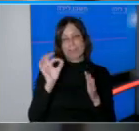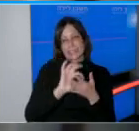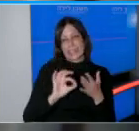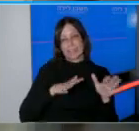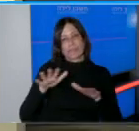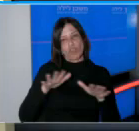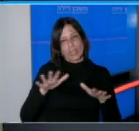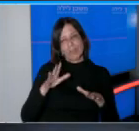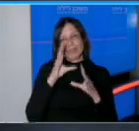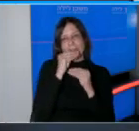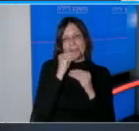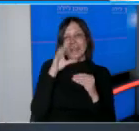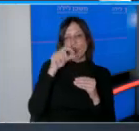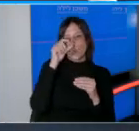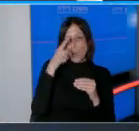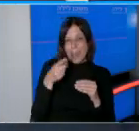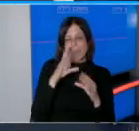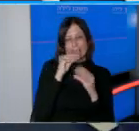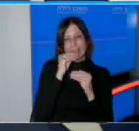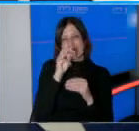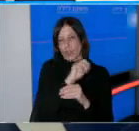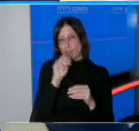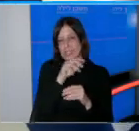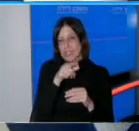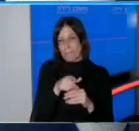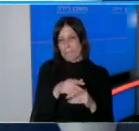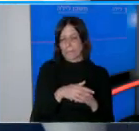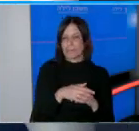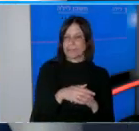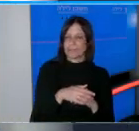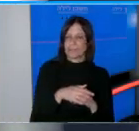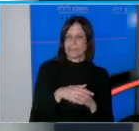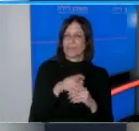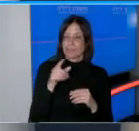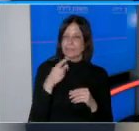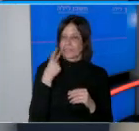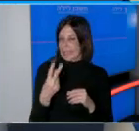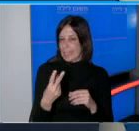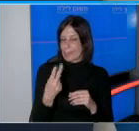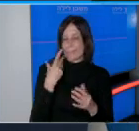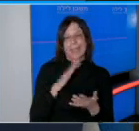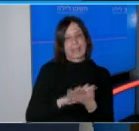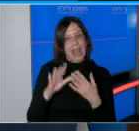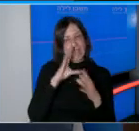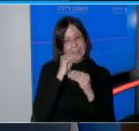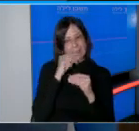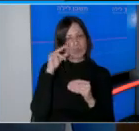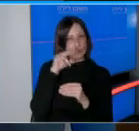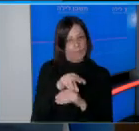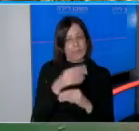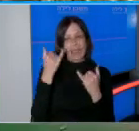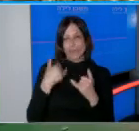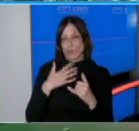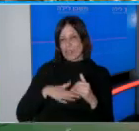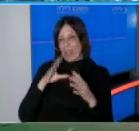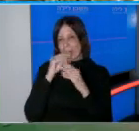ממשלתיים. עכשיו דיברת על דובאי ודיברת על כל הנושאים האלו, אלה הנראים, בהתחלה דיברת על השקופים, עכשיו אני רוצה